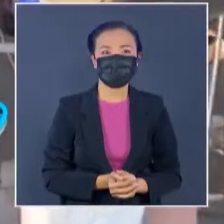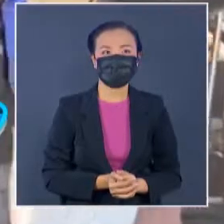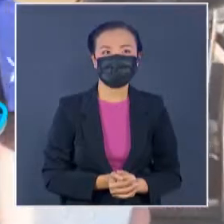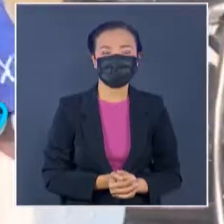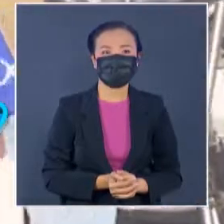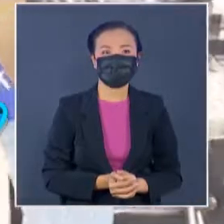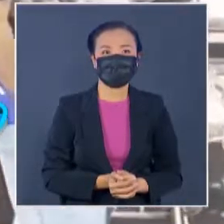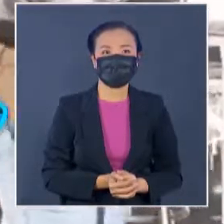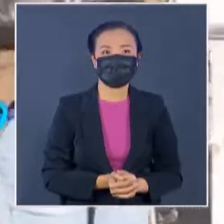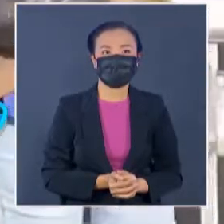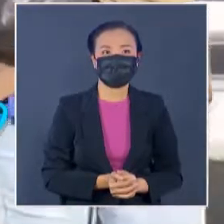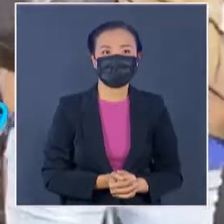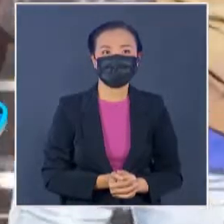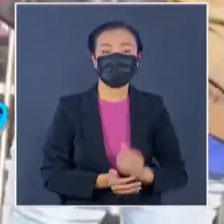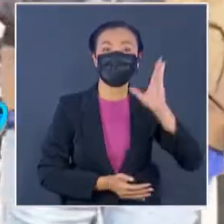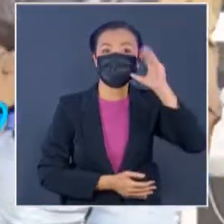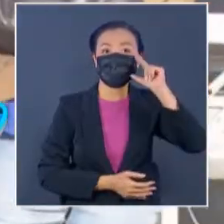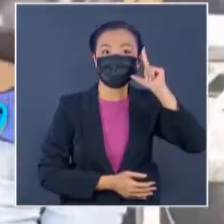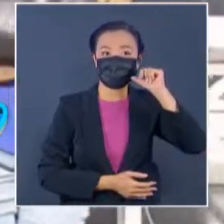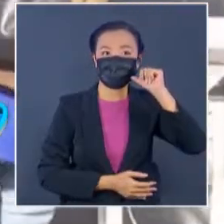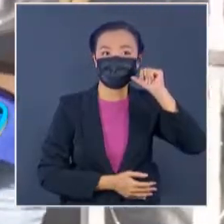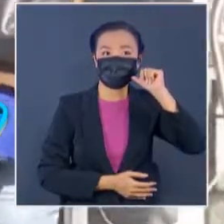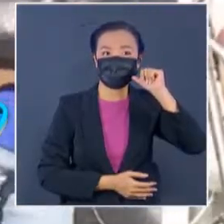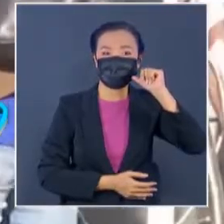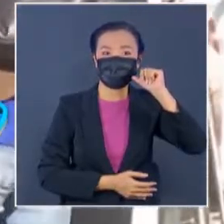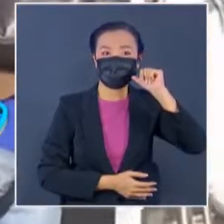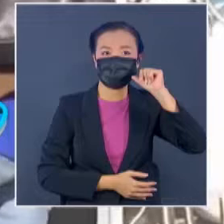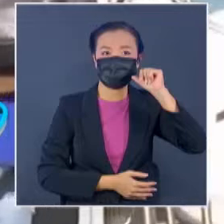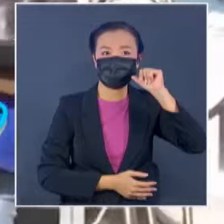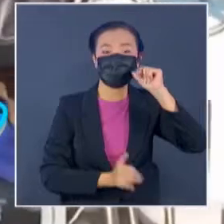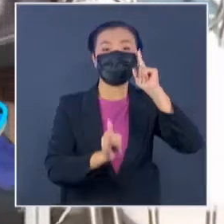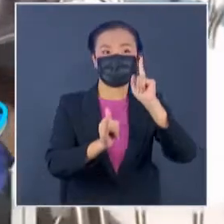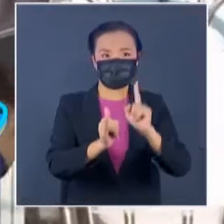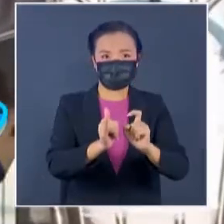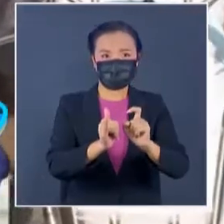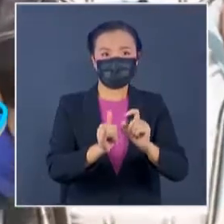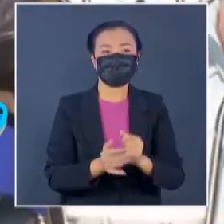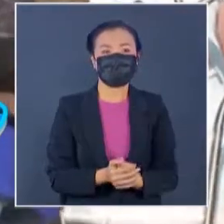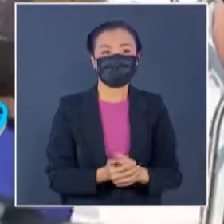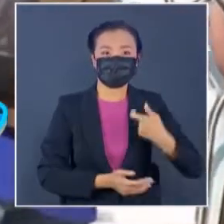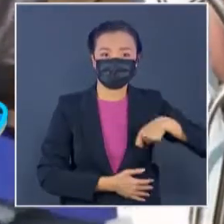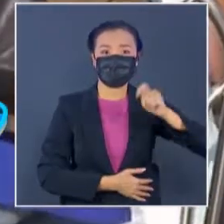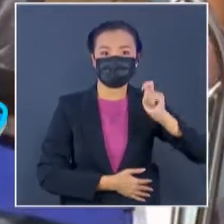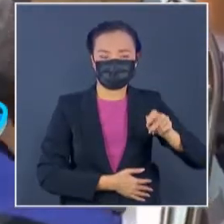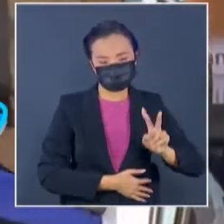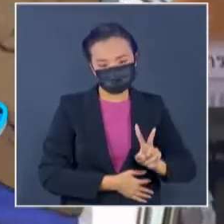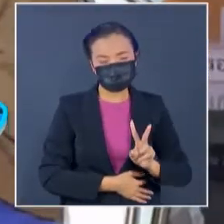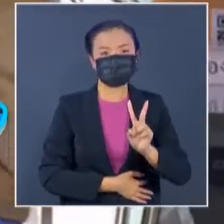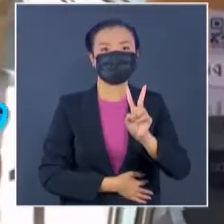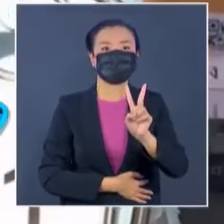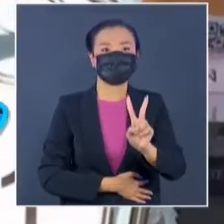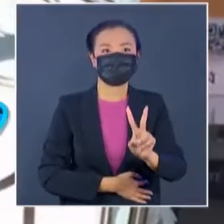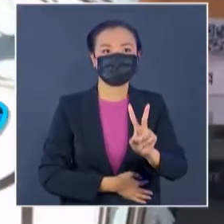างจันจิราเป็นพ่อและแม่ของนายจิรพงศ์ผู้เสียชีวิตนะครับเดินทางมาที่ศาลด้วยครับแล้ว